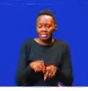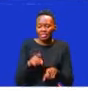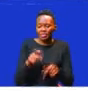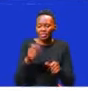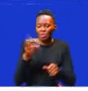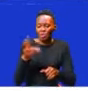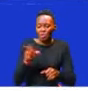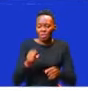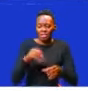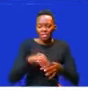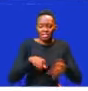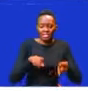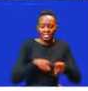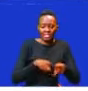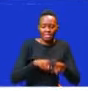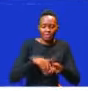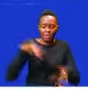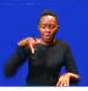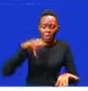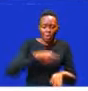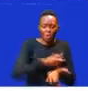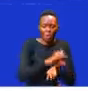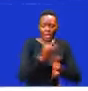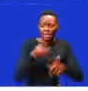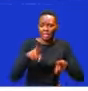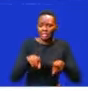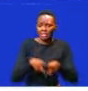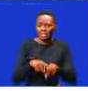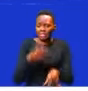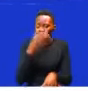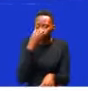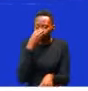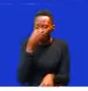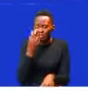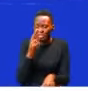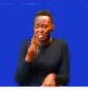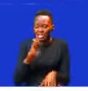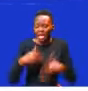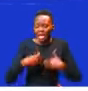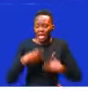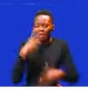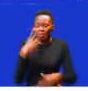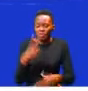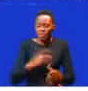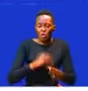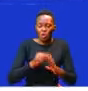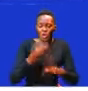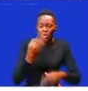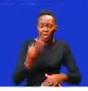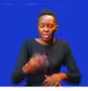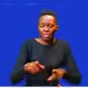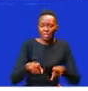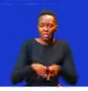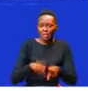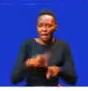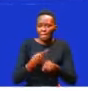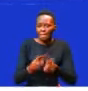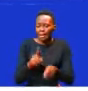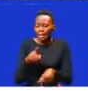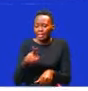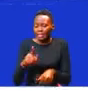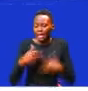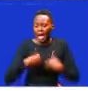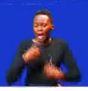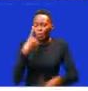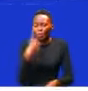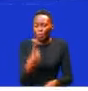chopa kwa sababu uliona hata Ruto akikimbia na chopa mbili tatu, na huyu ameenda tu na chopa moja